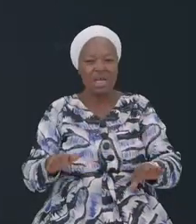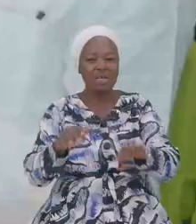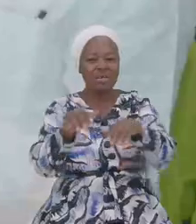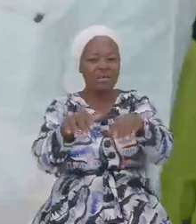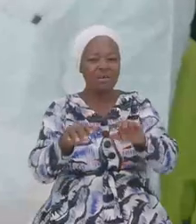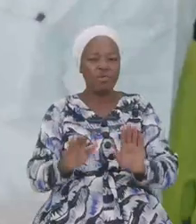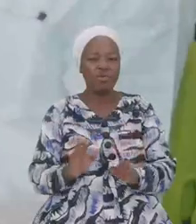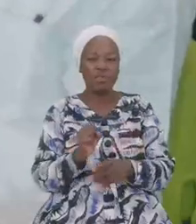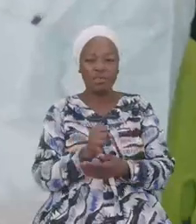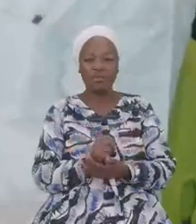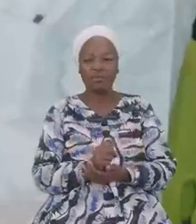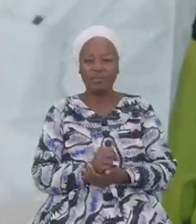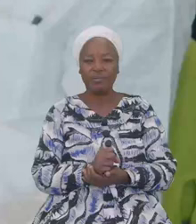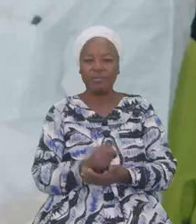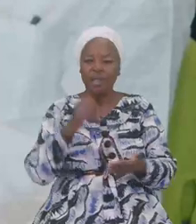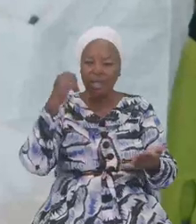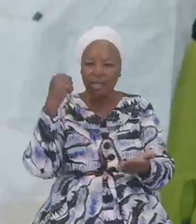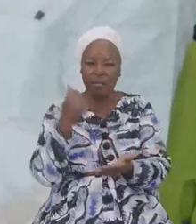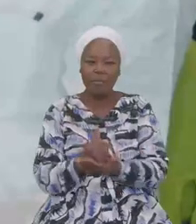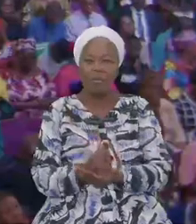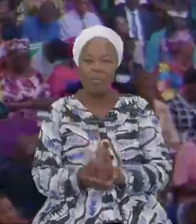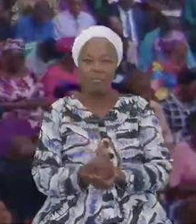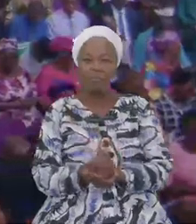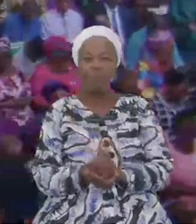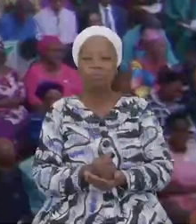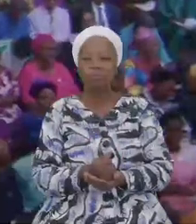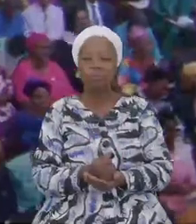corps morts. Amen.